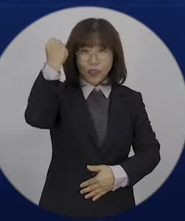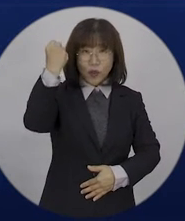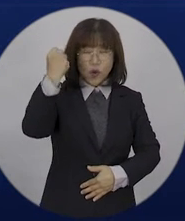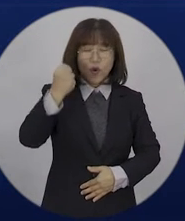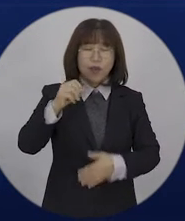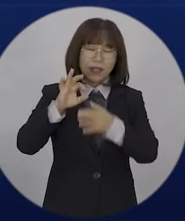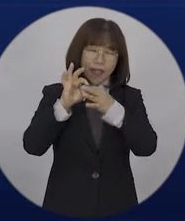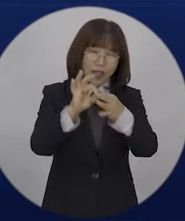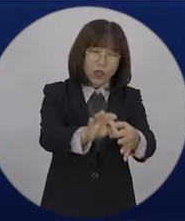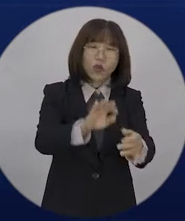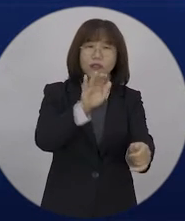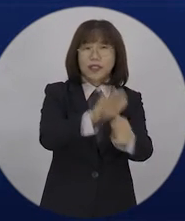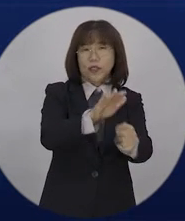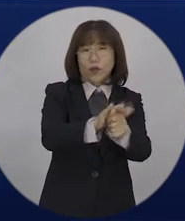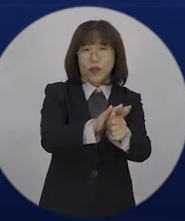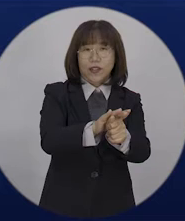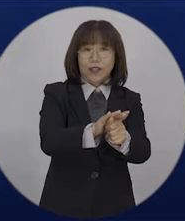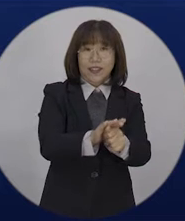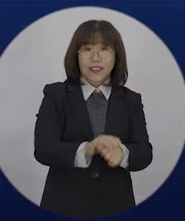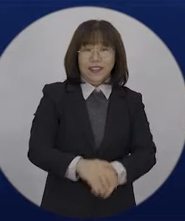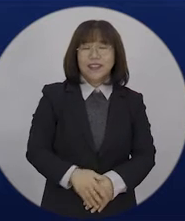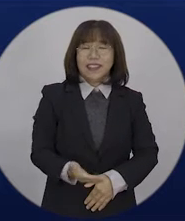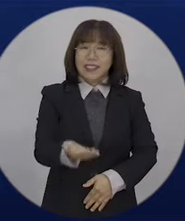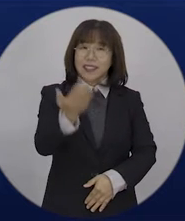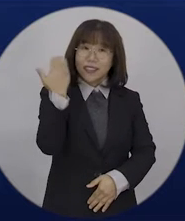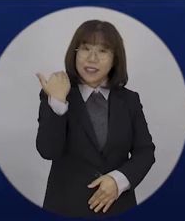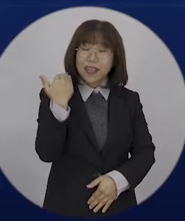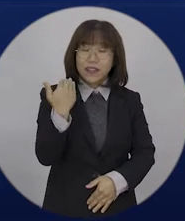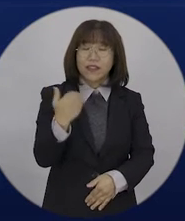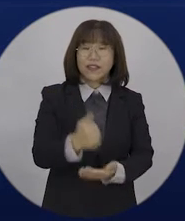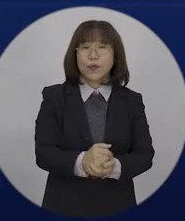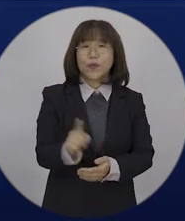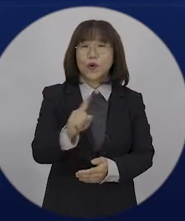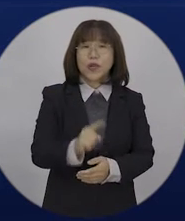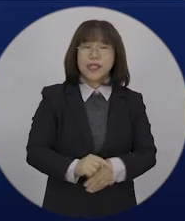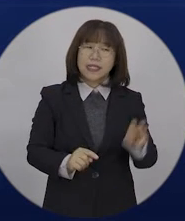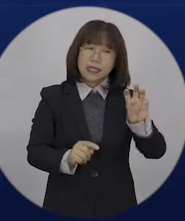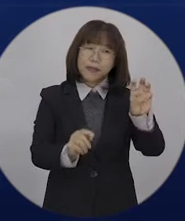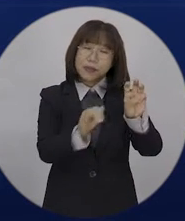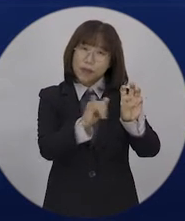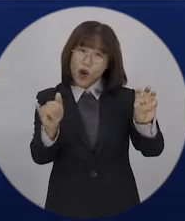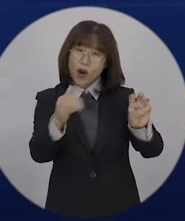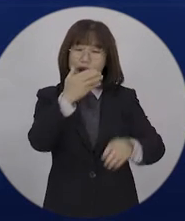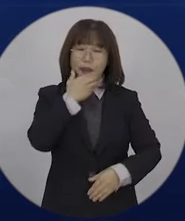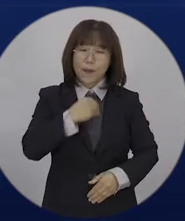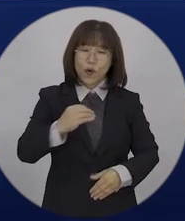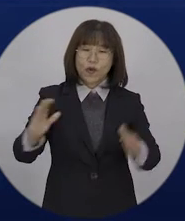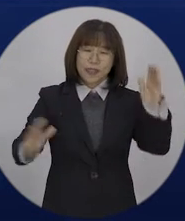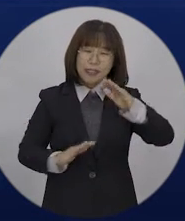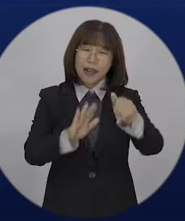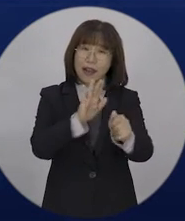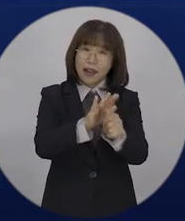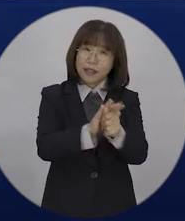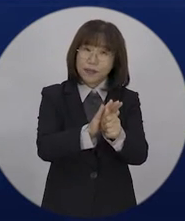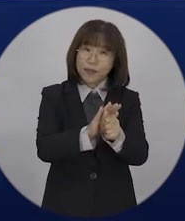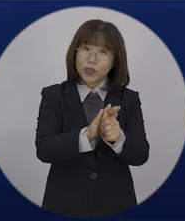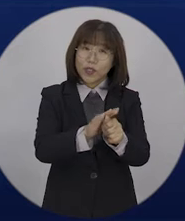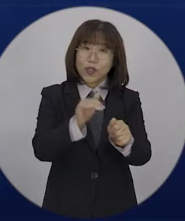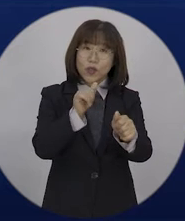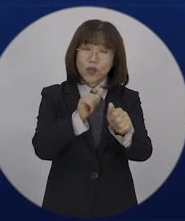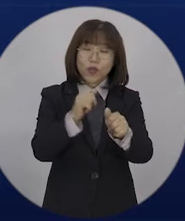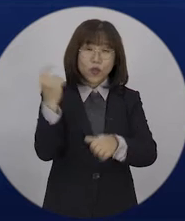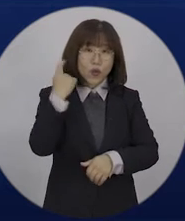장학금을 지원했었는데요. 지난달 강서뉴스 시간에도 30명의 행복 장학생을 선발해 장학금을 전달한